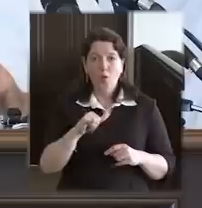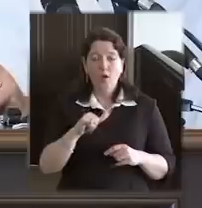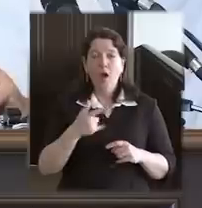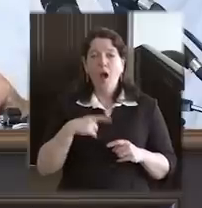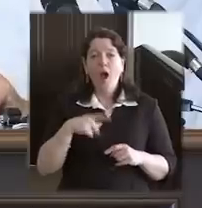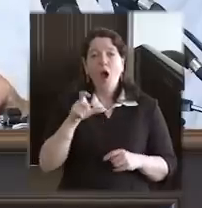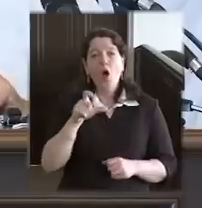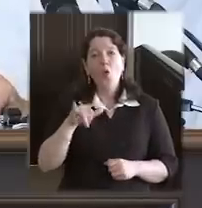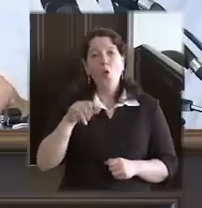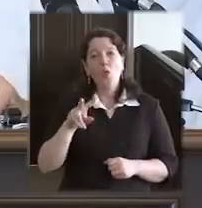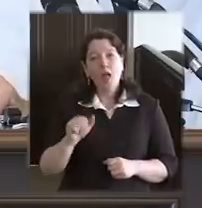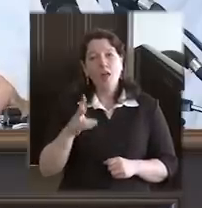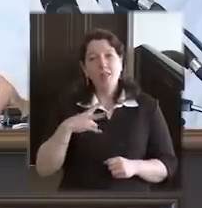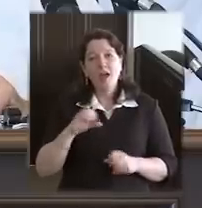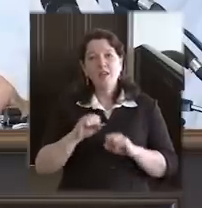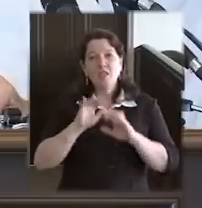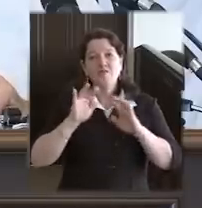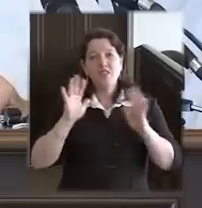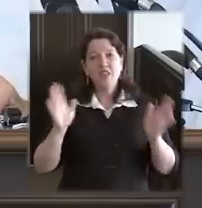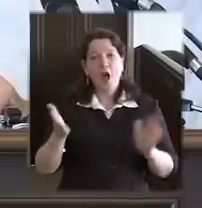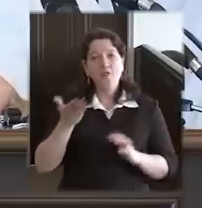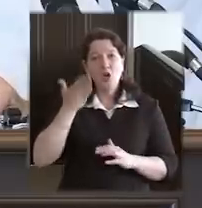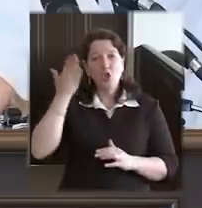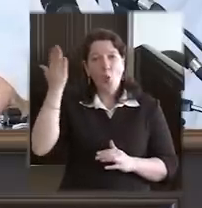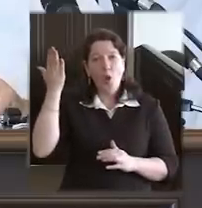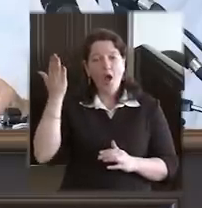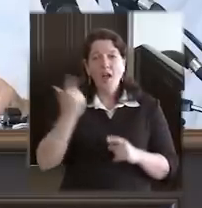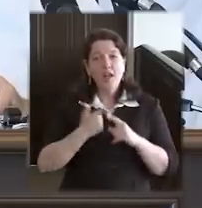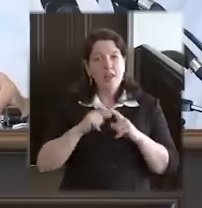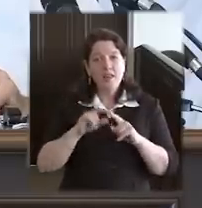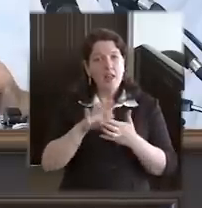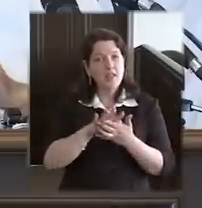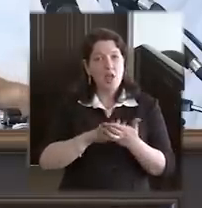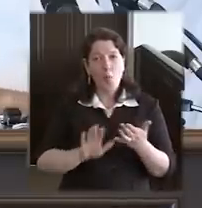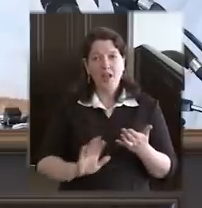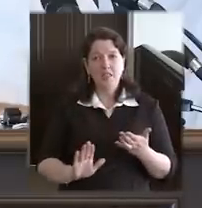слова. А хула на Духа Святого не простится.